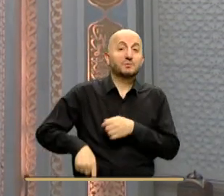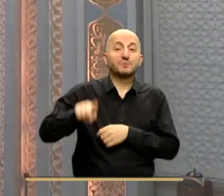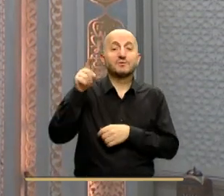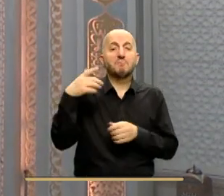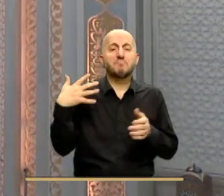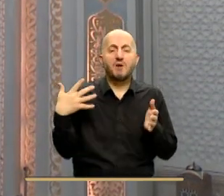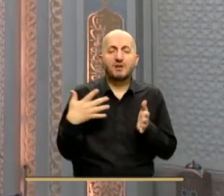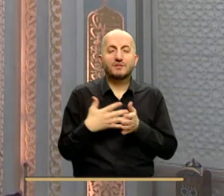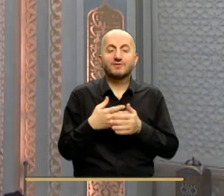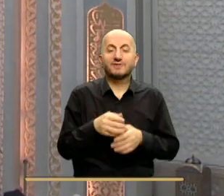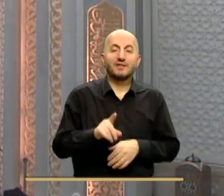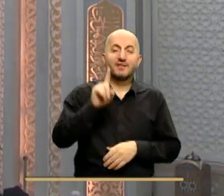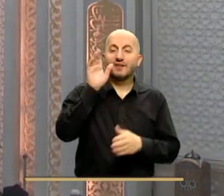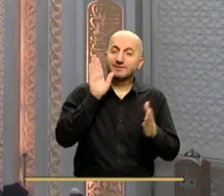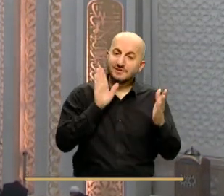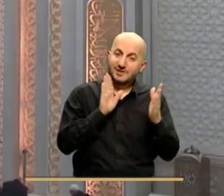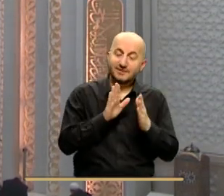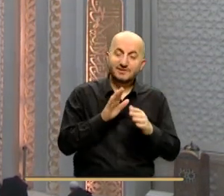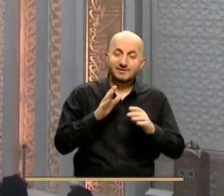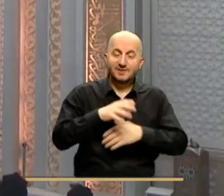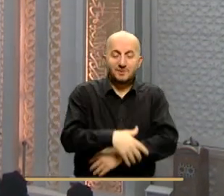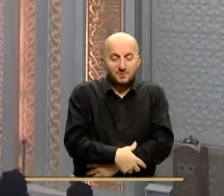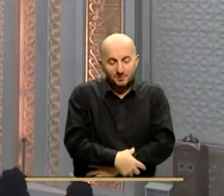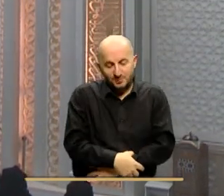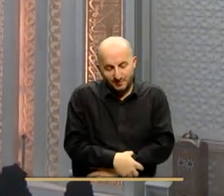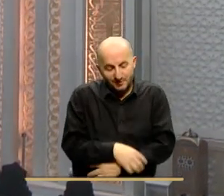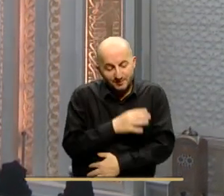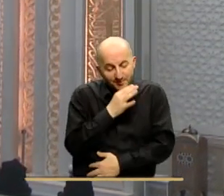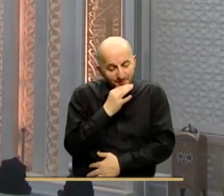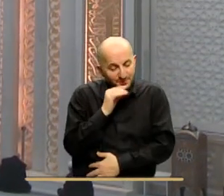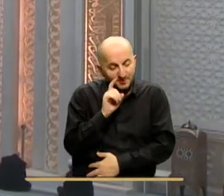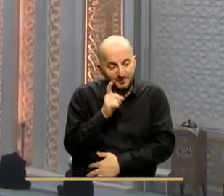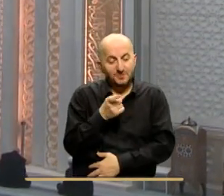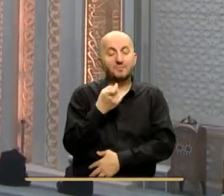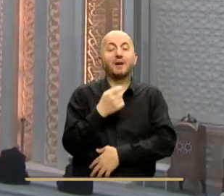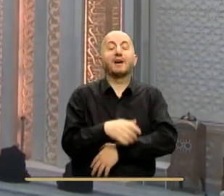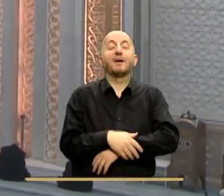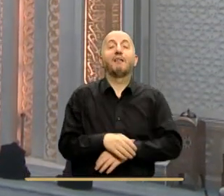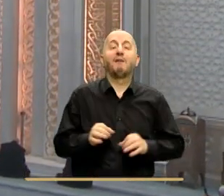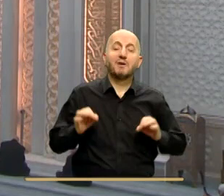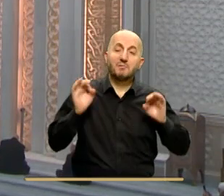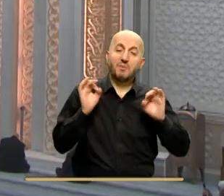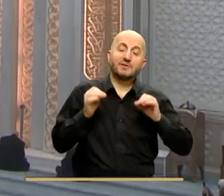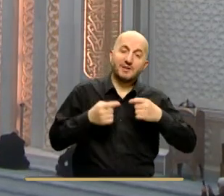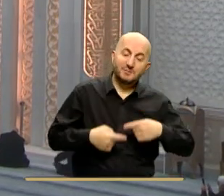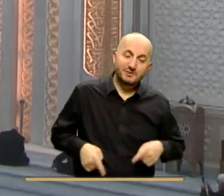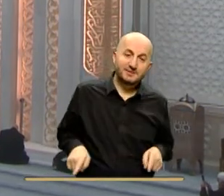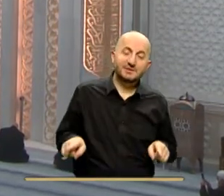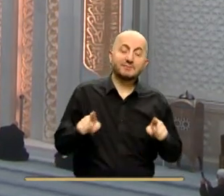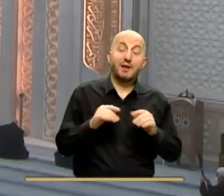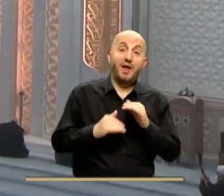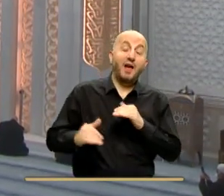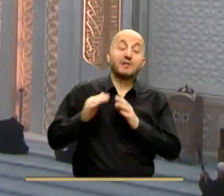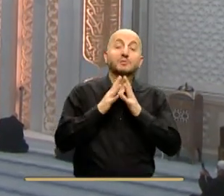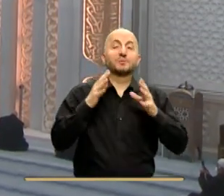vakit huzura durarak huzur bulmak elbette ki bizim en